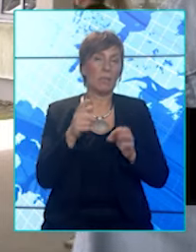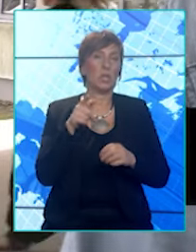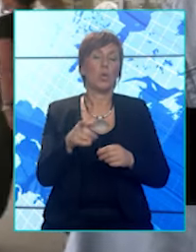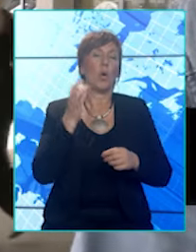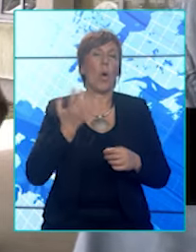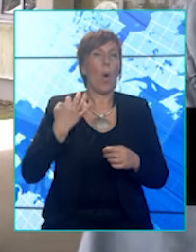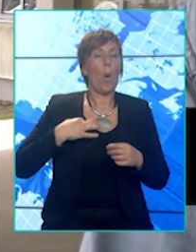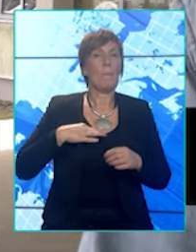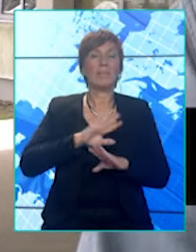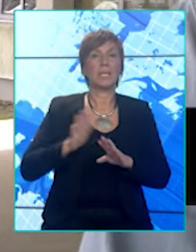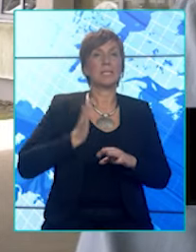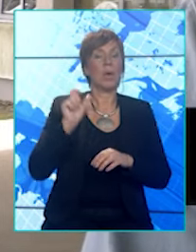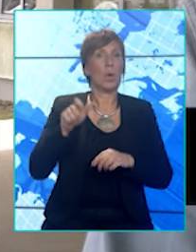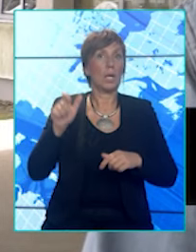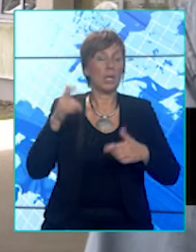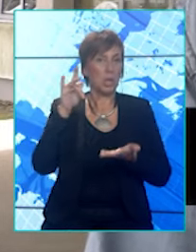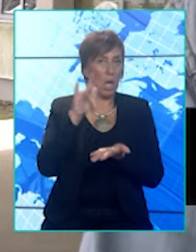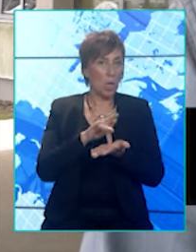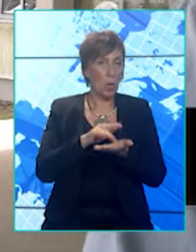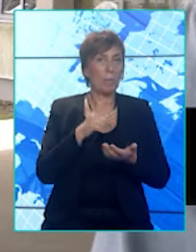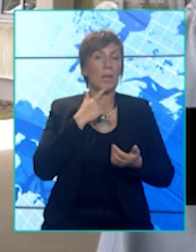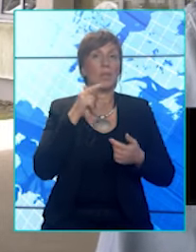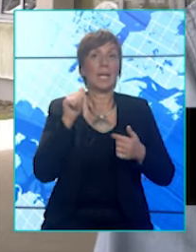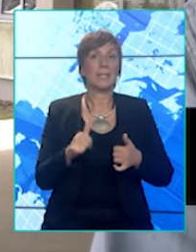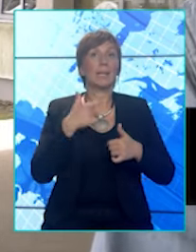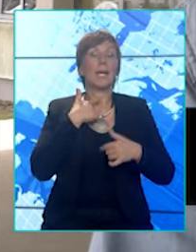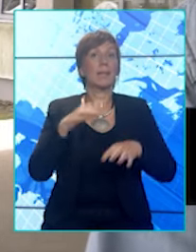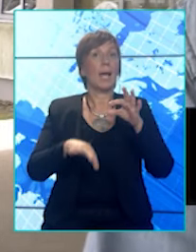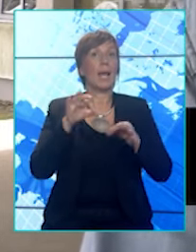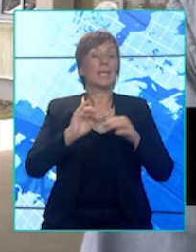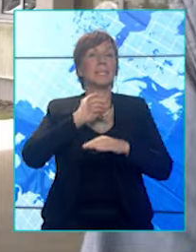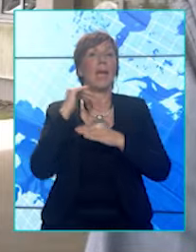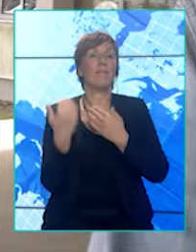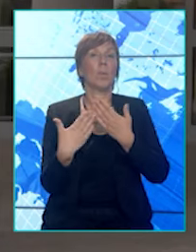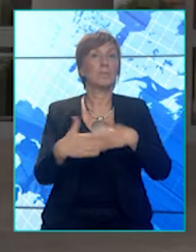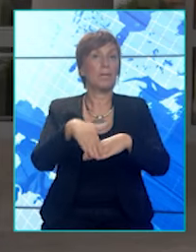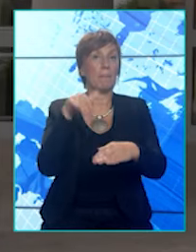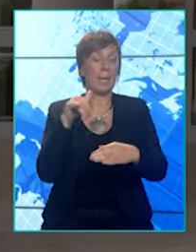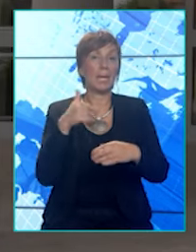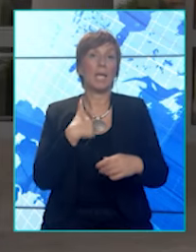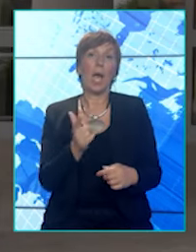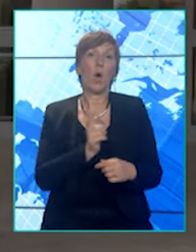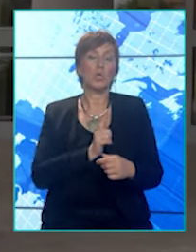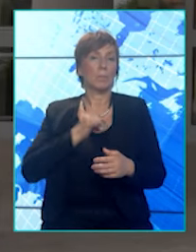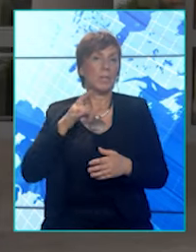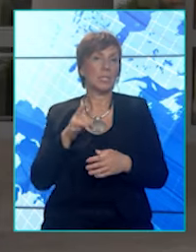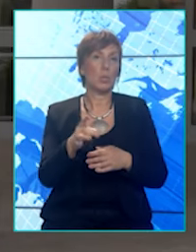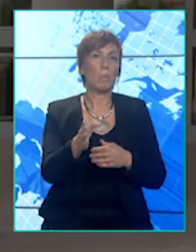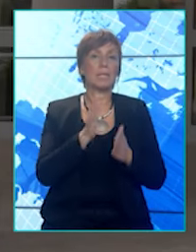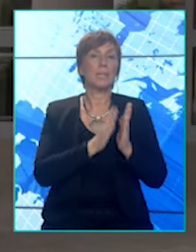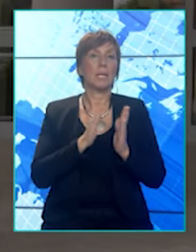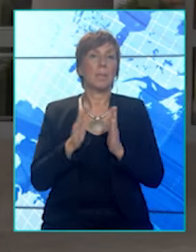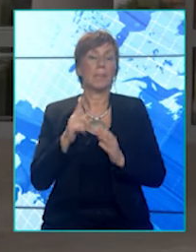to dužnost svakog građanina normalnog, da pogotovo sad kad glasamo za Evropski parlament. Očekujem da će se ubrzati proces